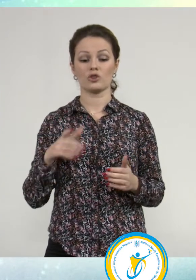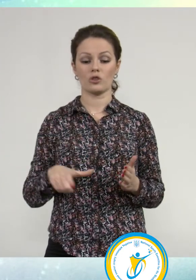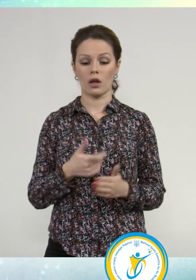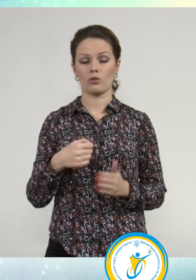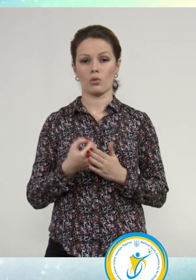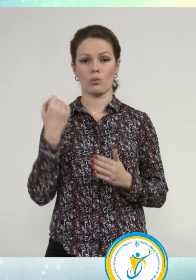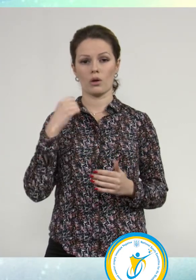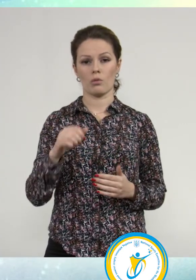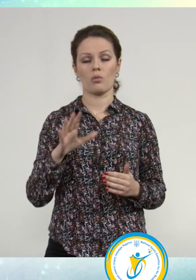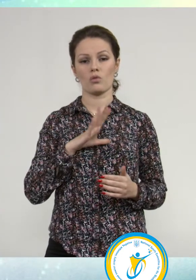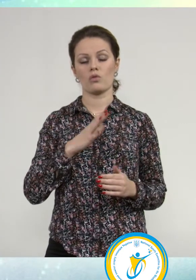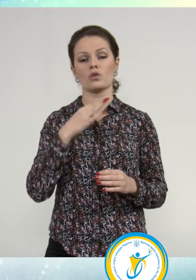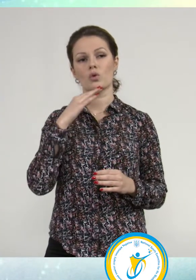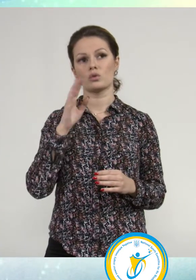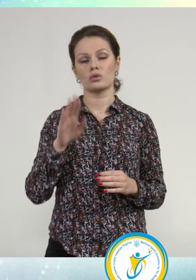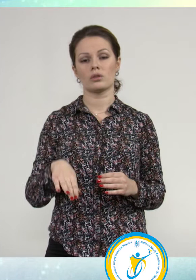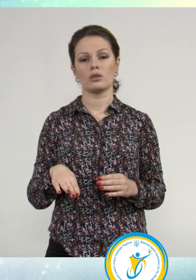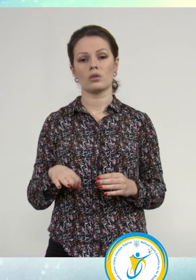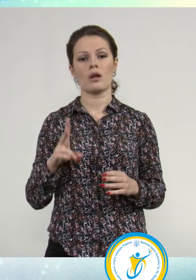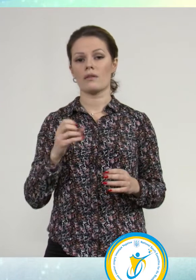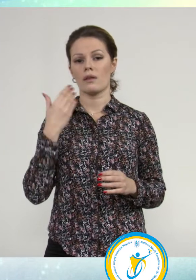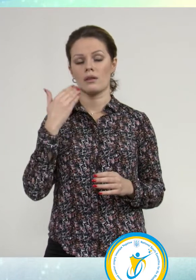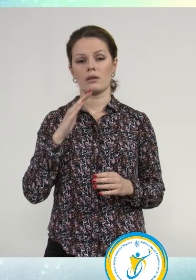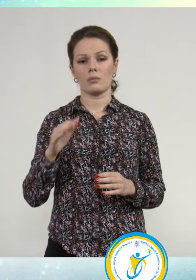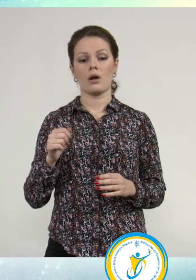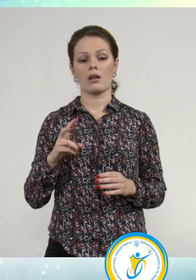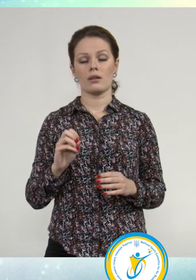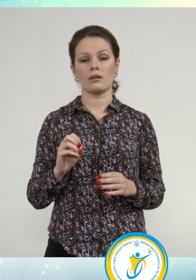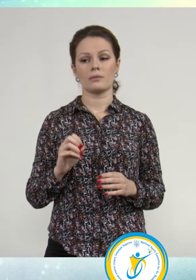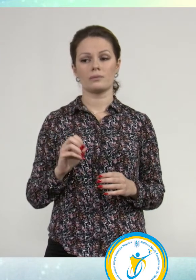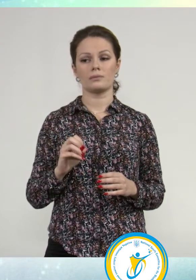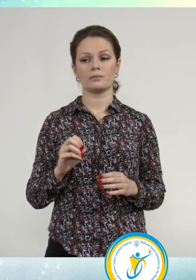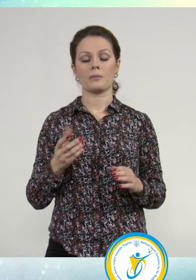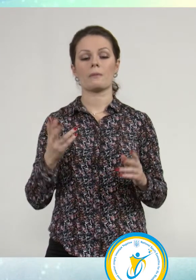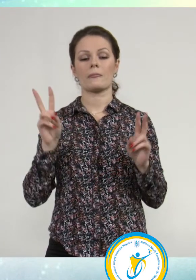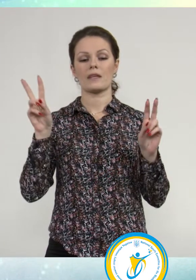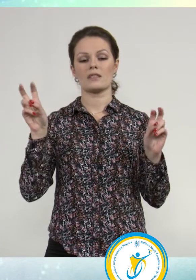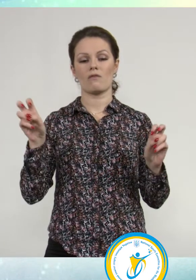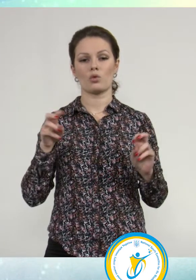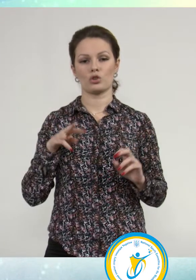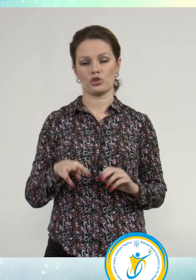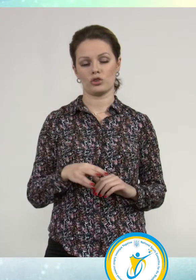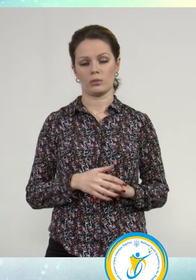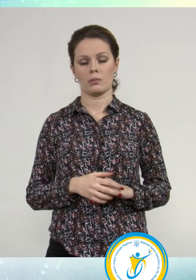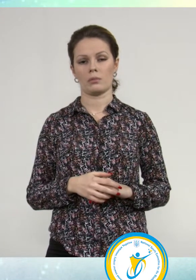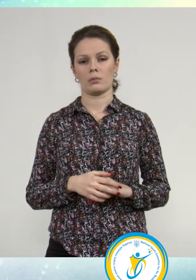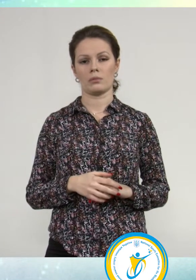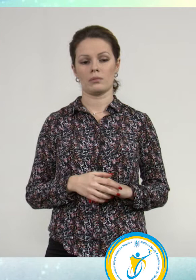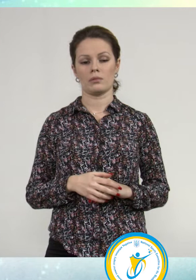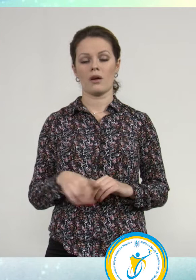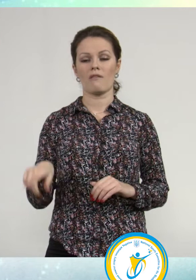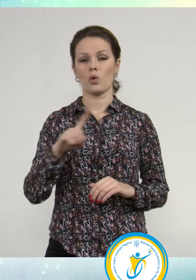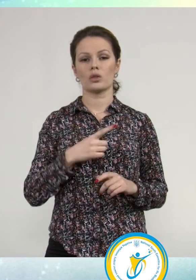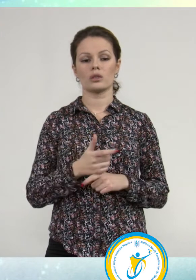перемоги був достатньо нелегким, ну, але символічним, да, закономірним. Вони